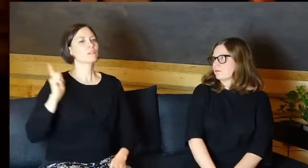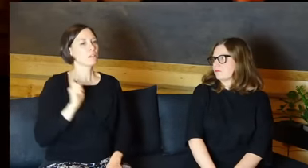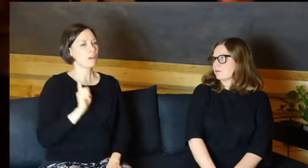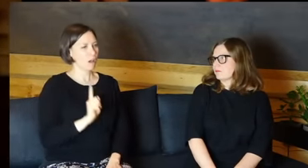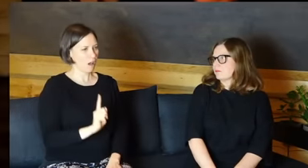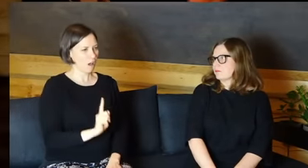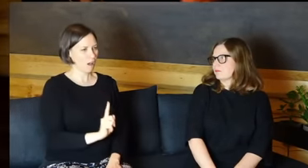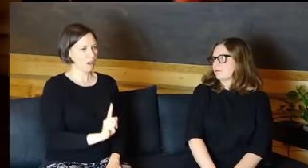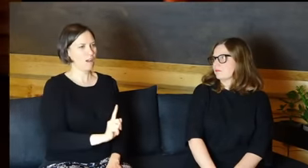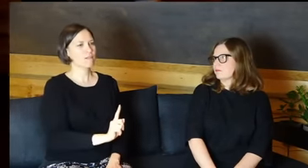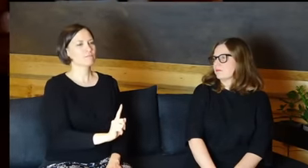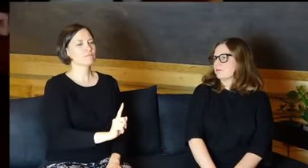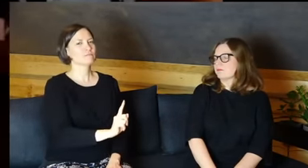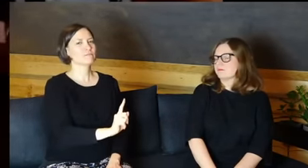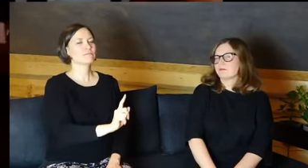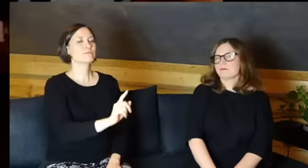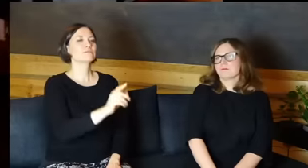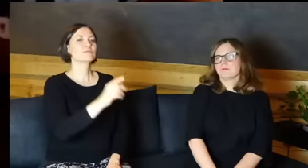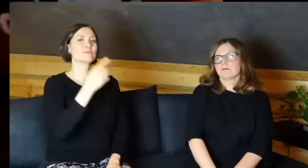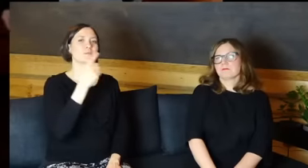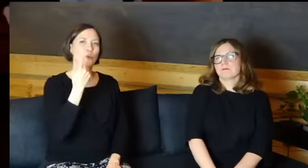Murjaanein maalta.